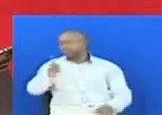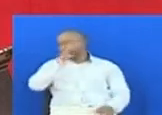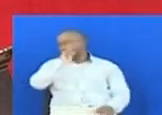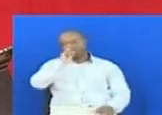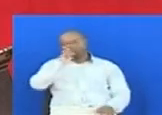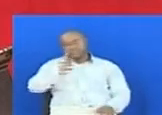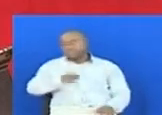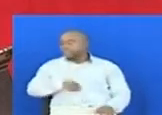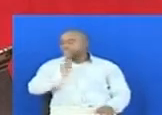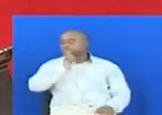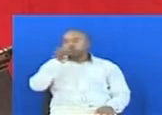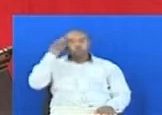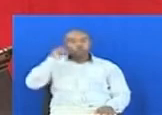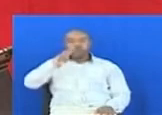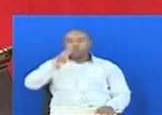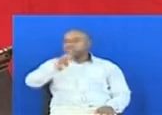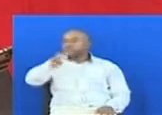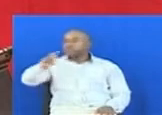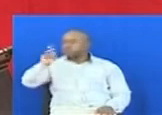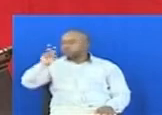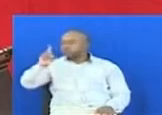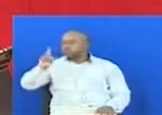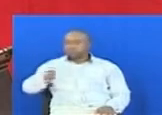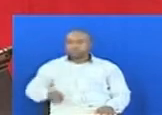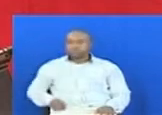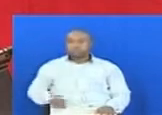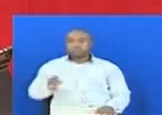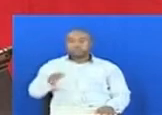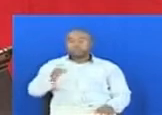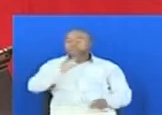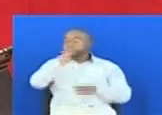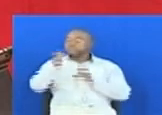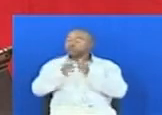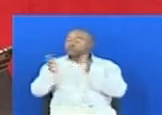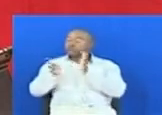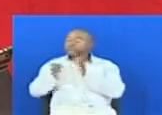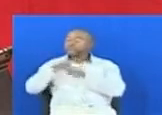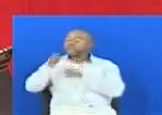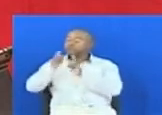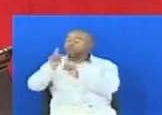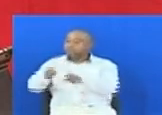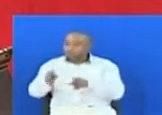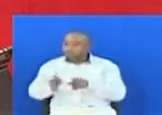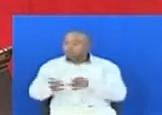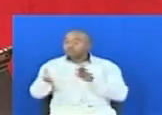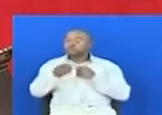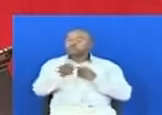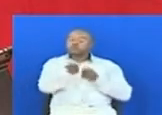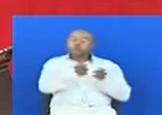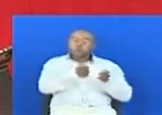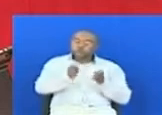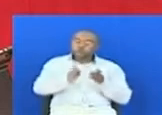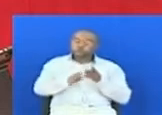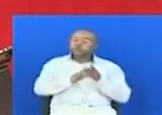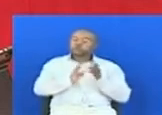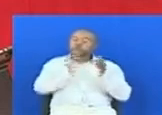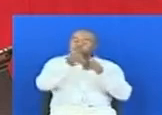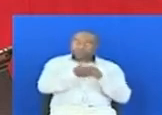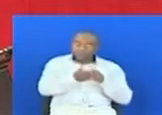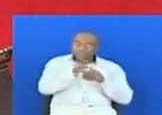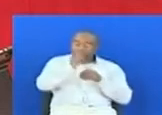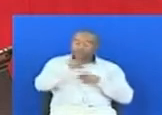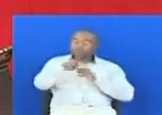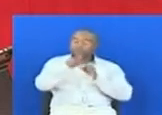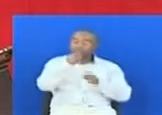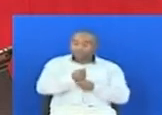kipindupindu. Mheshimiwa Rais, corona tutaendelea kuishi nayo, tutai control, tutai manage, Watanzania tutaendelea kufanya kazi. Tumshukuru